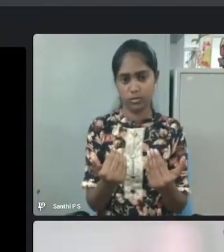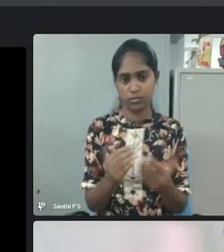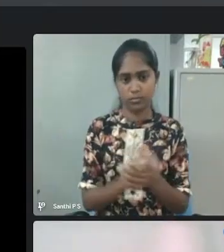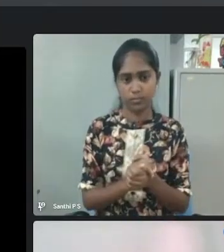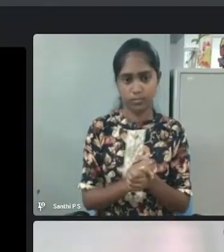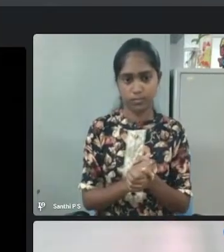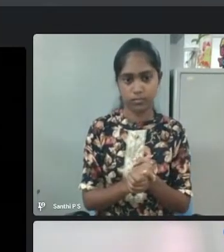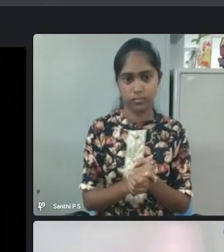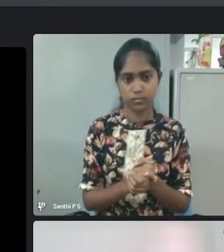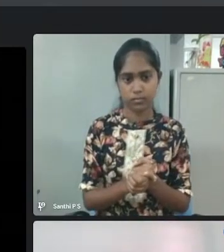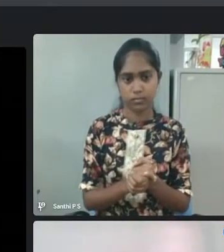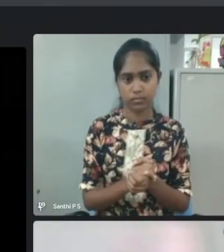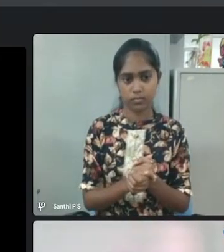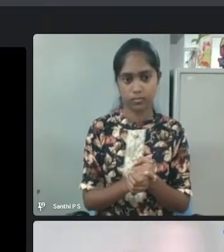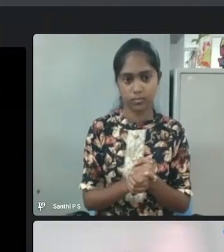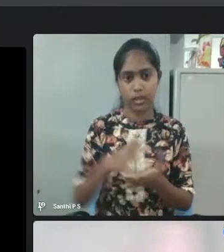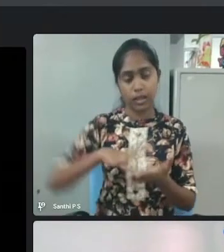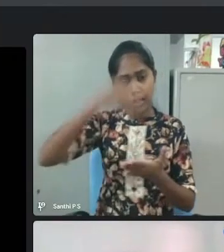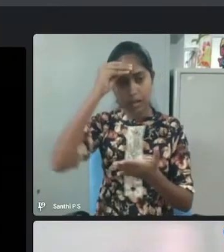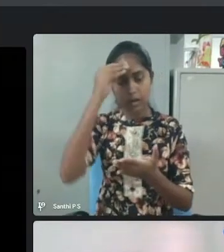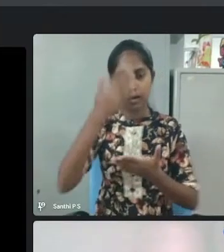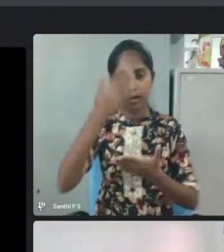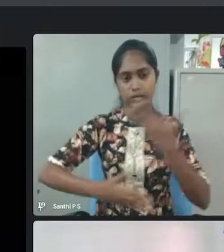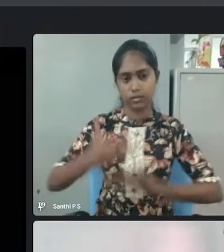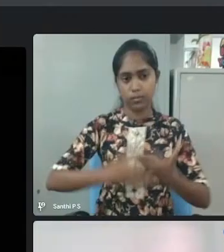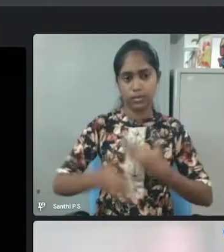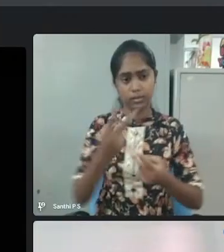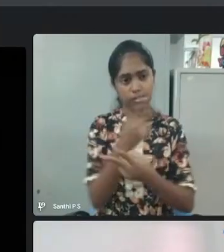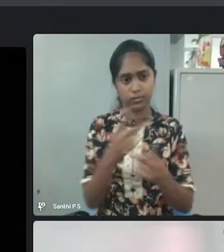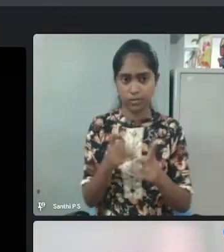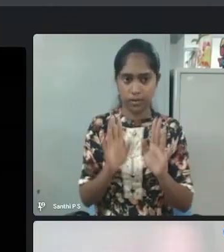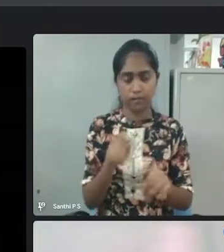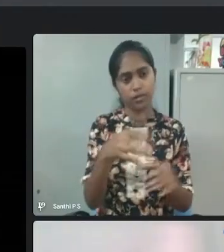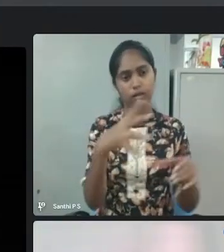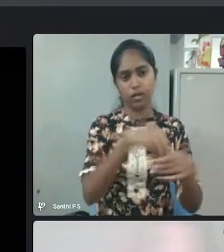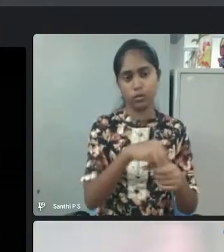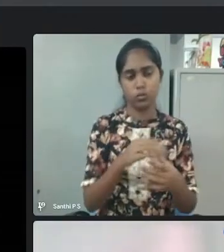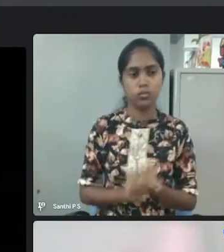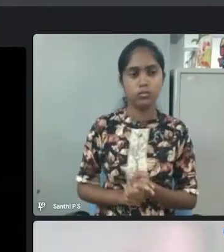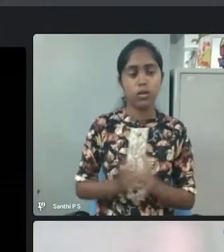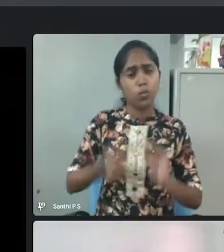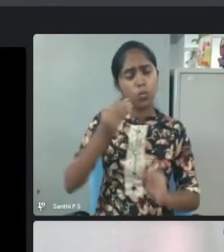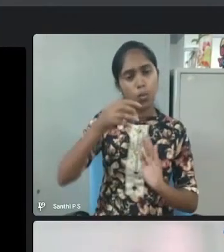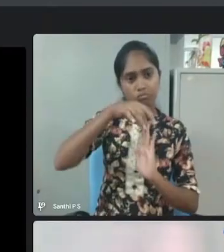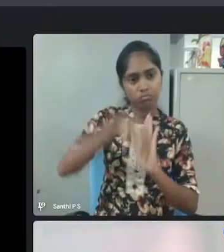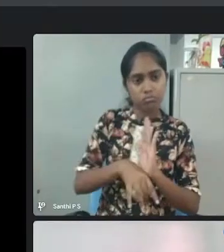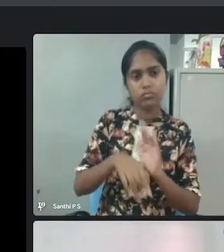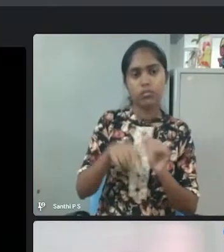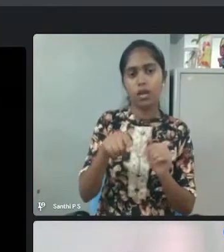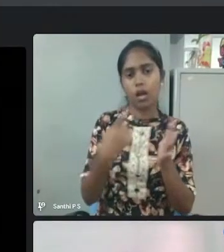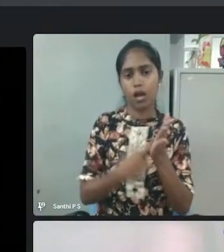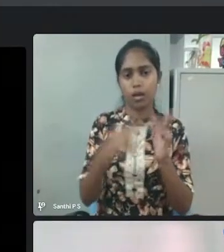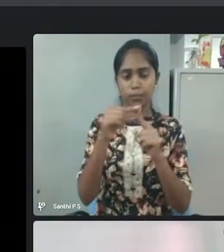ഡിസ്കാലിക്കുലിയ അതുപോലെയുള്ള ലേണിംഗ് ഡിസബിലിറ്റീസും ഉണ്ട്. ഡീറ്റെയിൽഡ് ആയിട്ട് നമ്മളുടെ ഇന്ത്യൻ RPWD